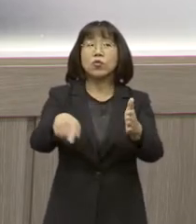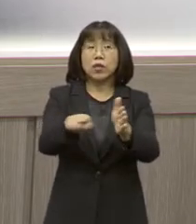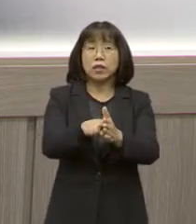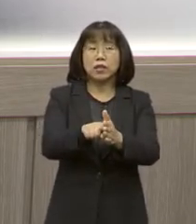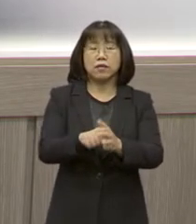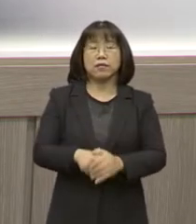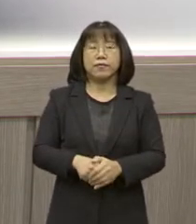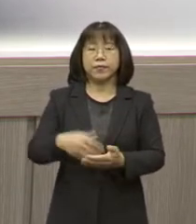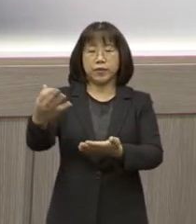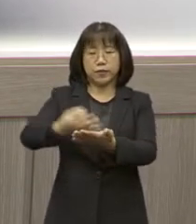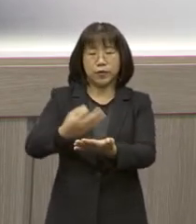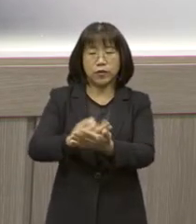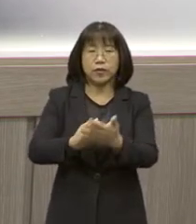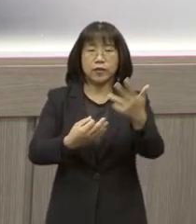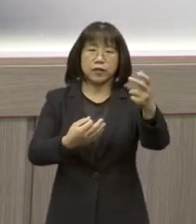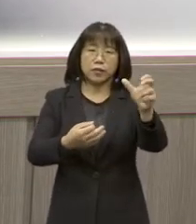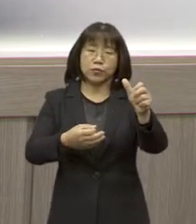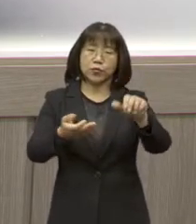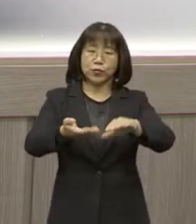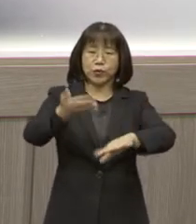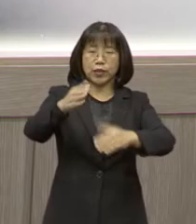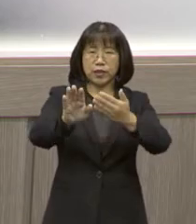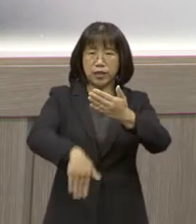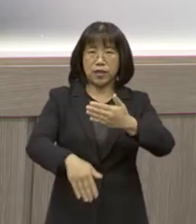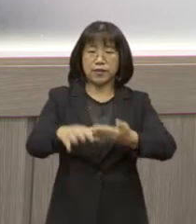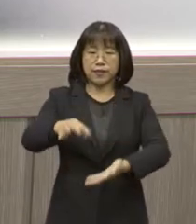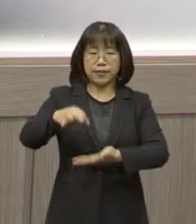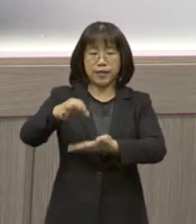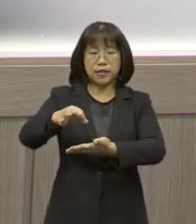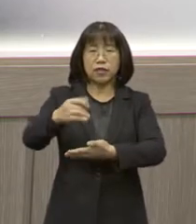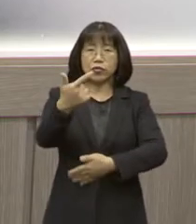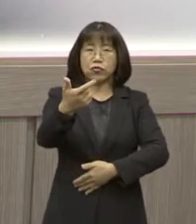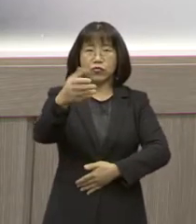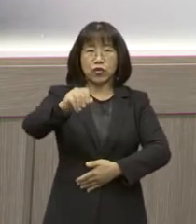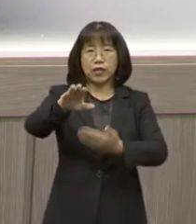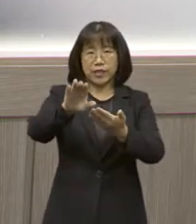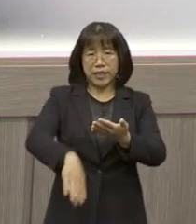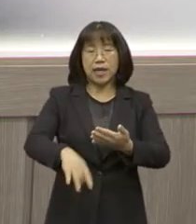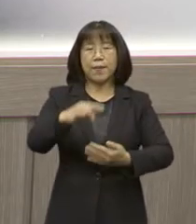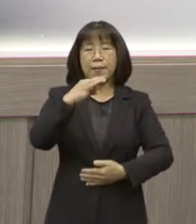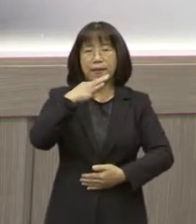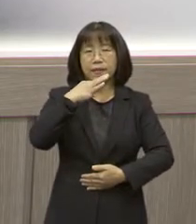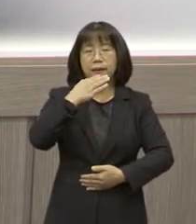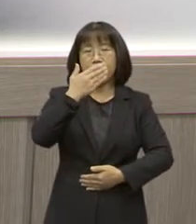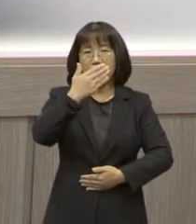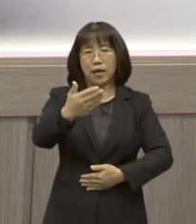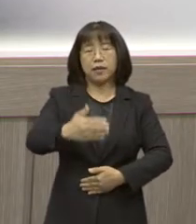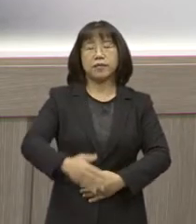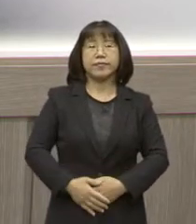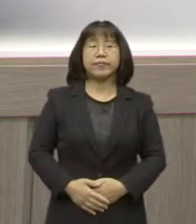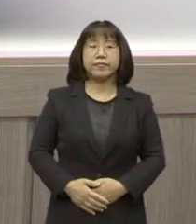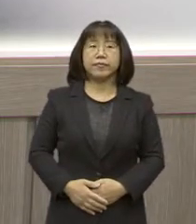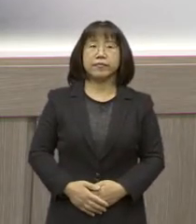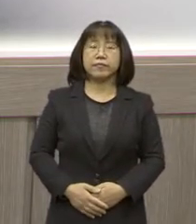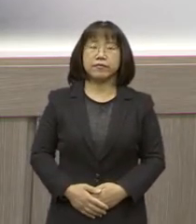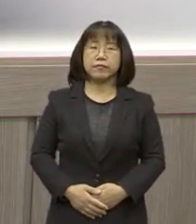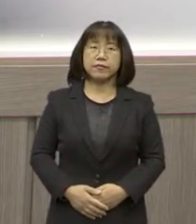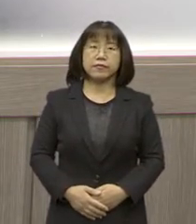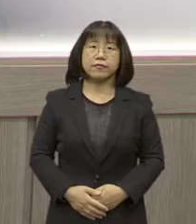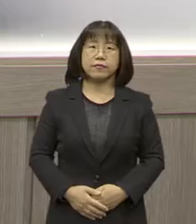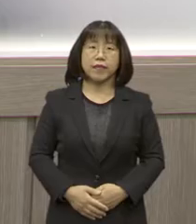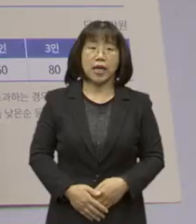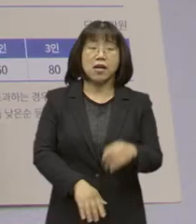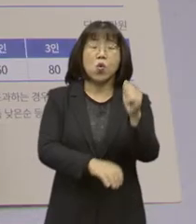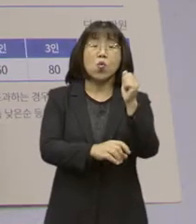포함된 가구 중 기준 중위소득 75% 이하, 재산은 6억 원 이하인 저소득 가구만 지원 대상에 포함됩니다.